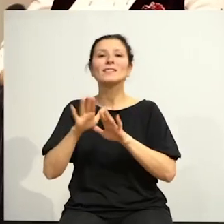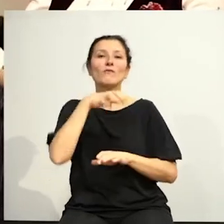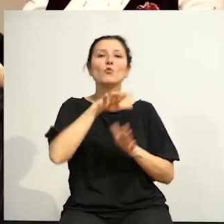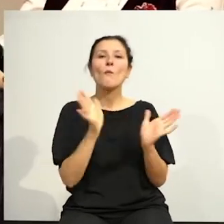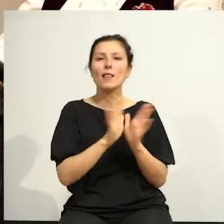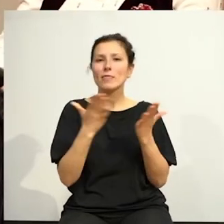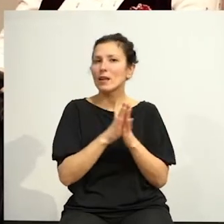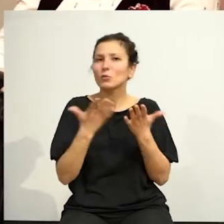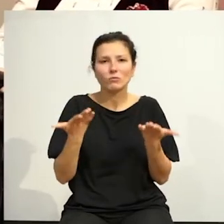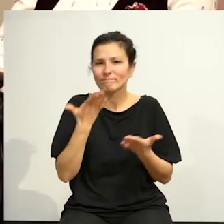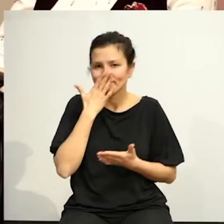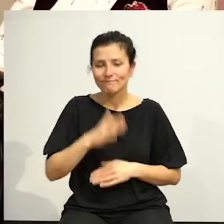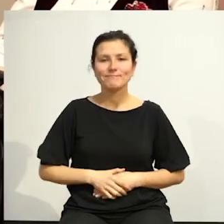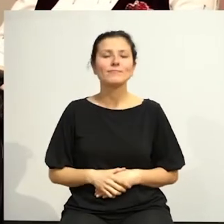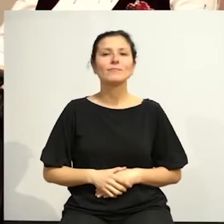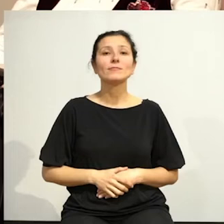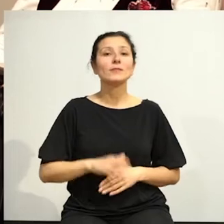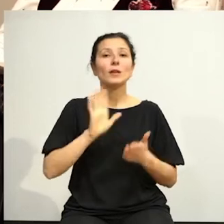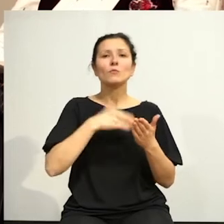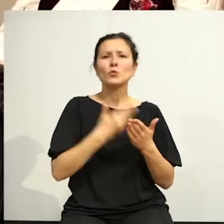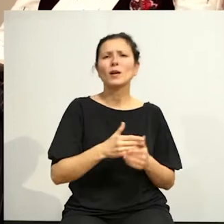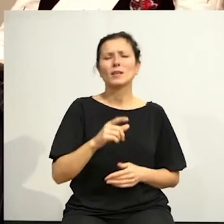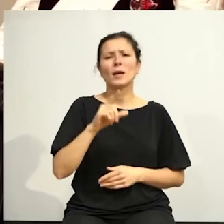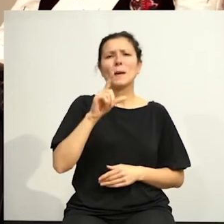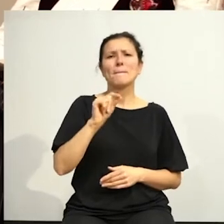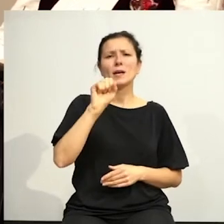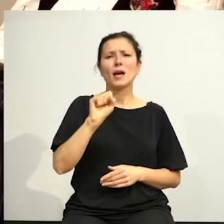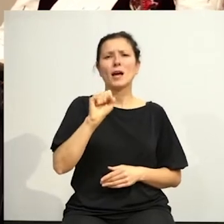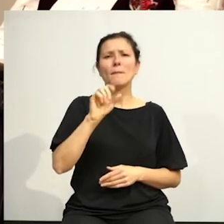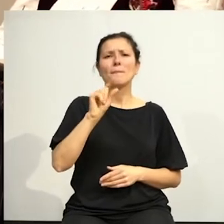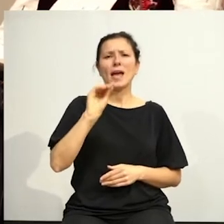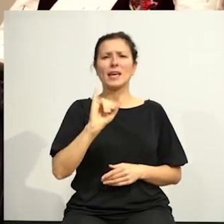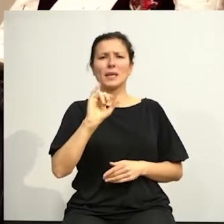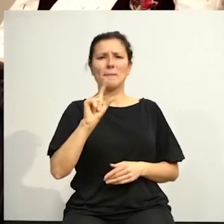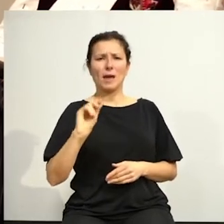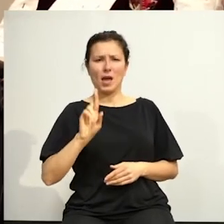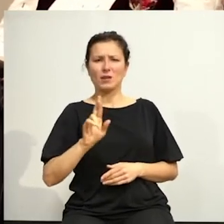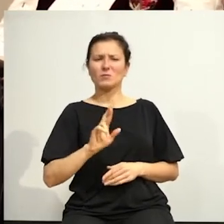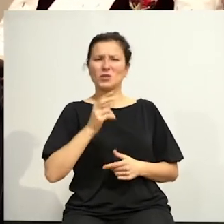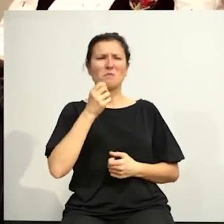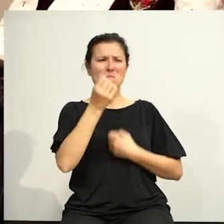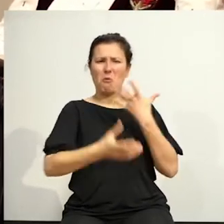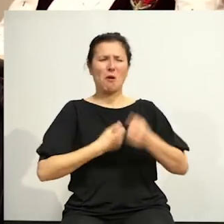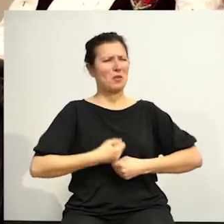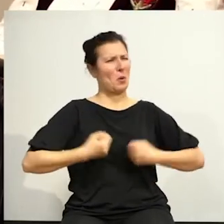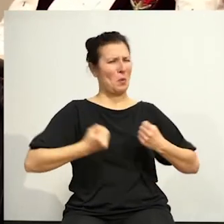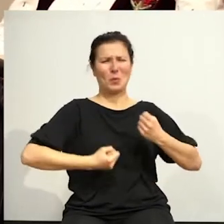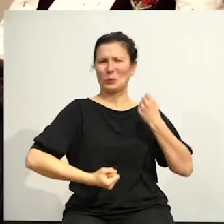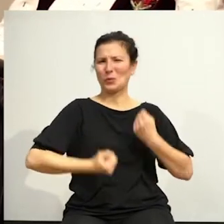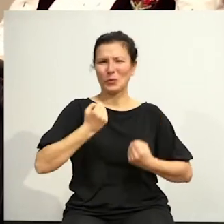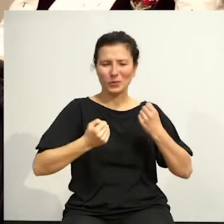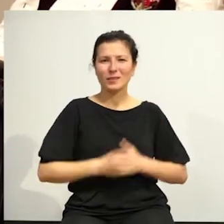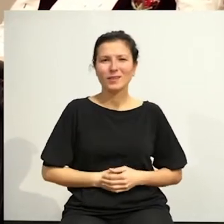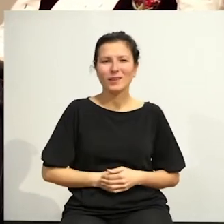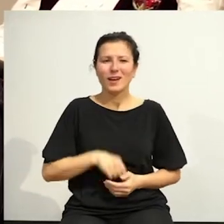Pierwszy to jest przykład Tadeusza Pipera, który też uchodził za poetę niesłychanie trudnego, ale Piper zawsze